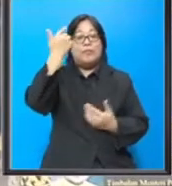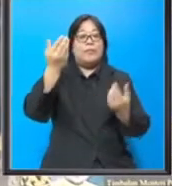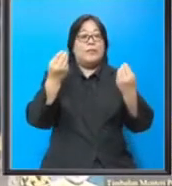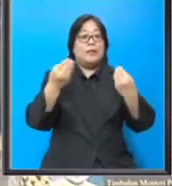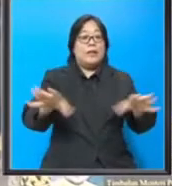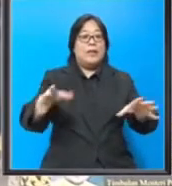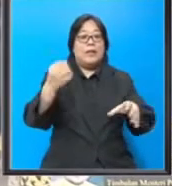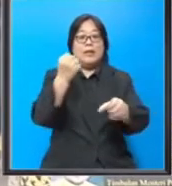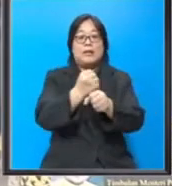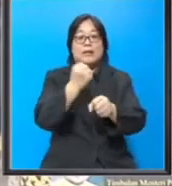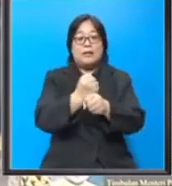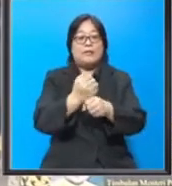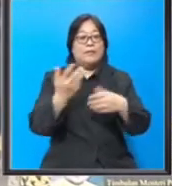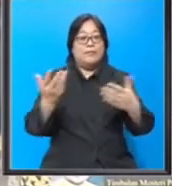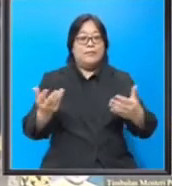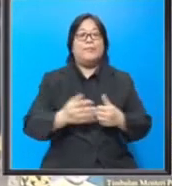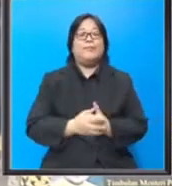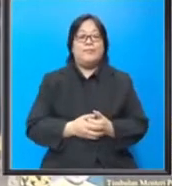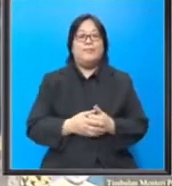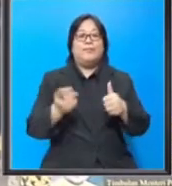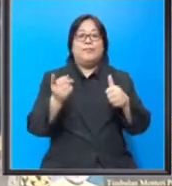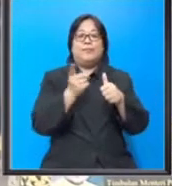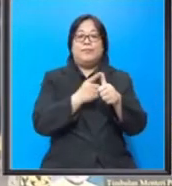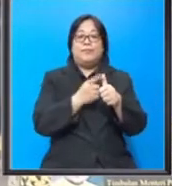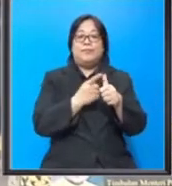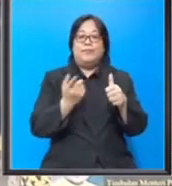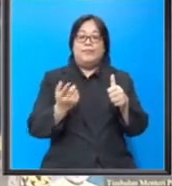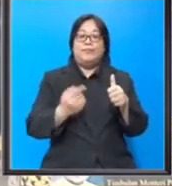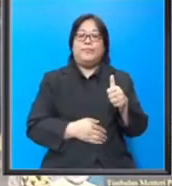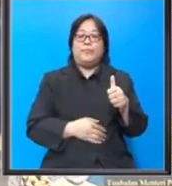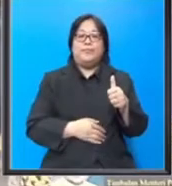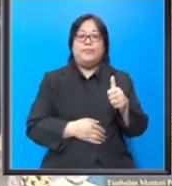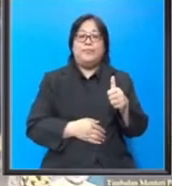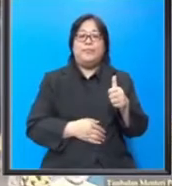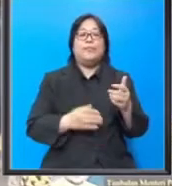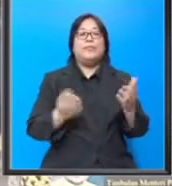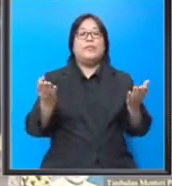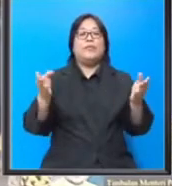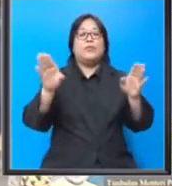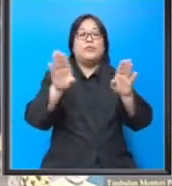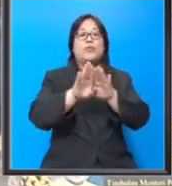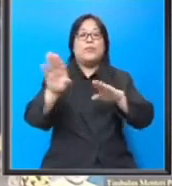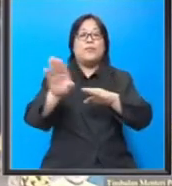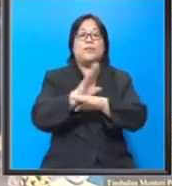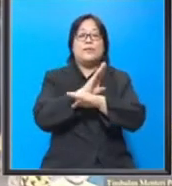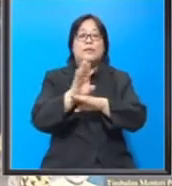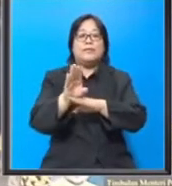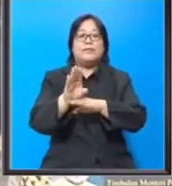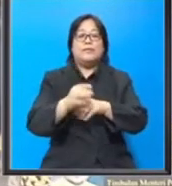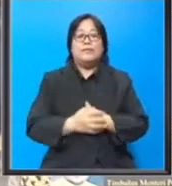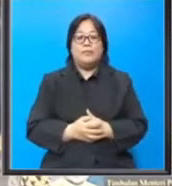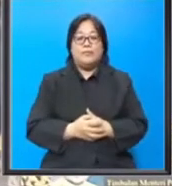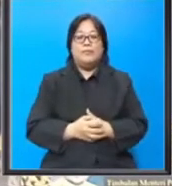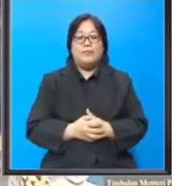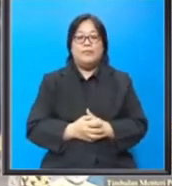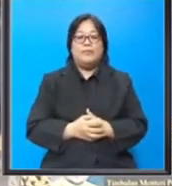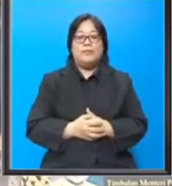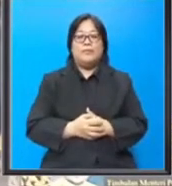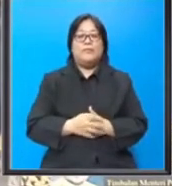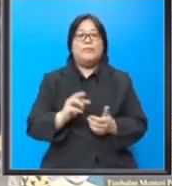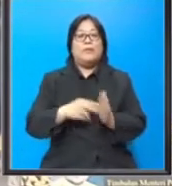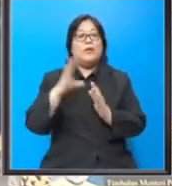pekerjaan dilaporkan oleh pekerja adalah di berikut pertamanya penuh penutupan perniagaan mana